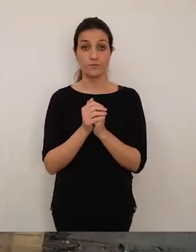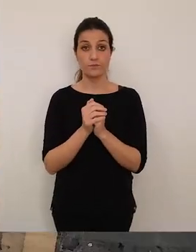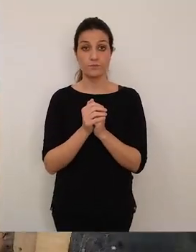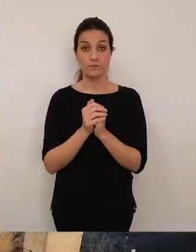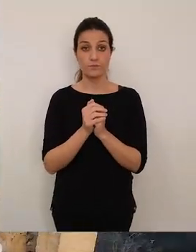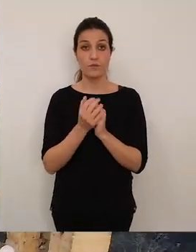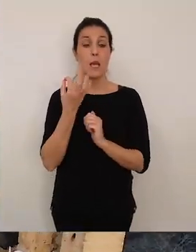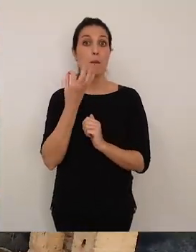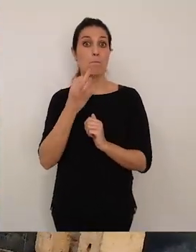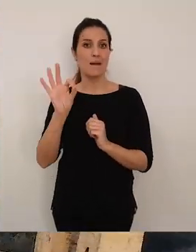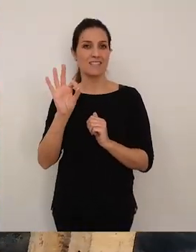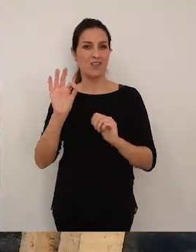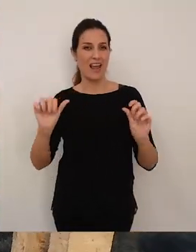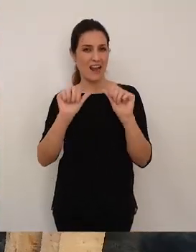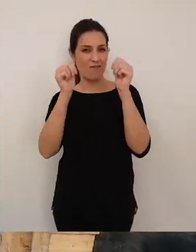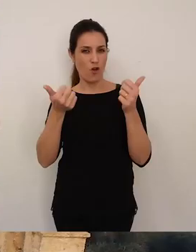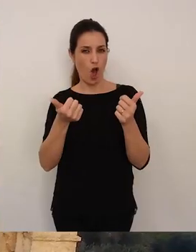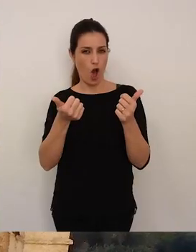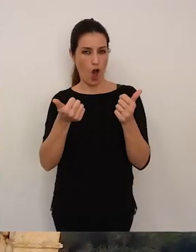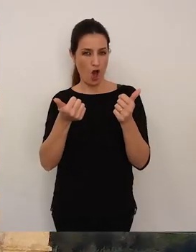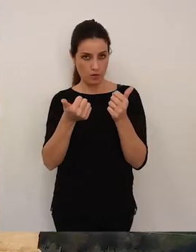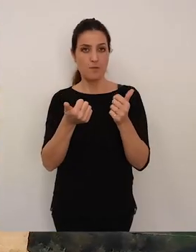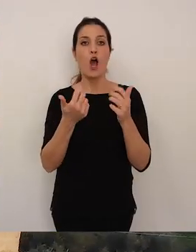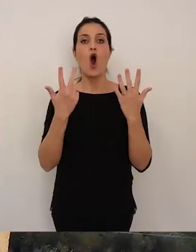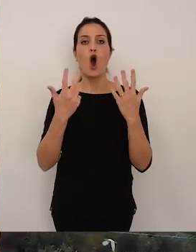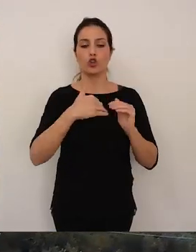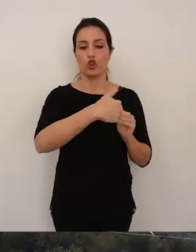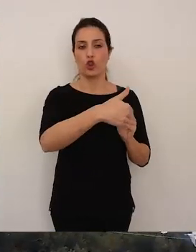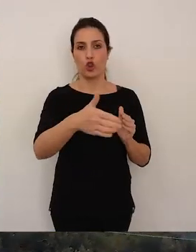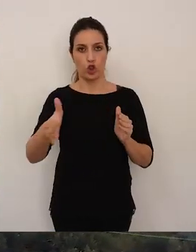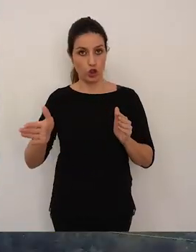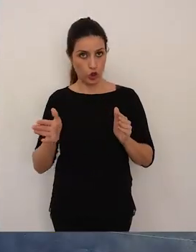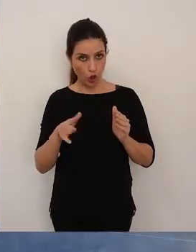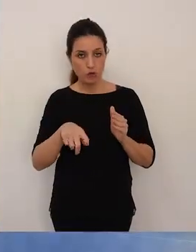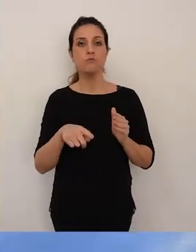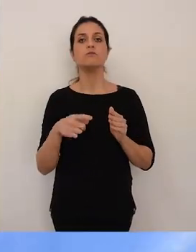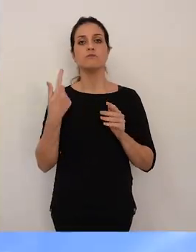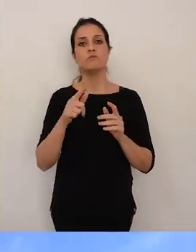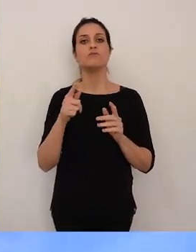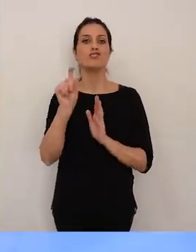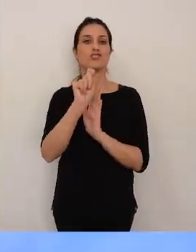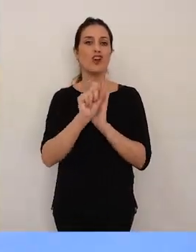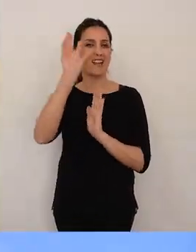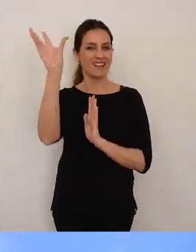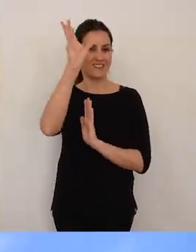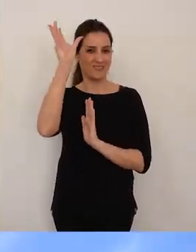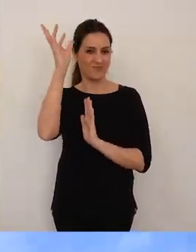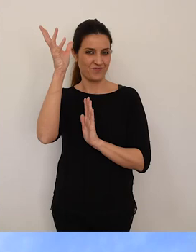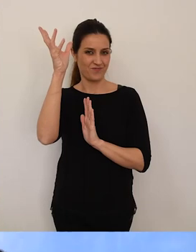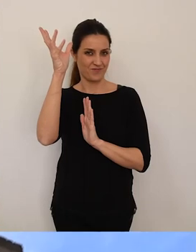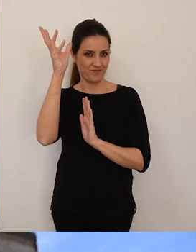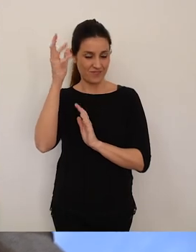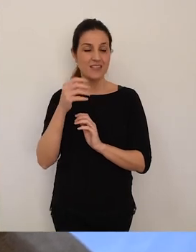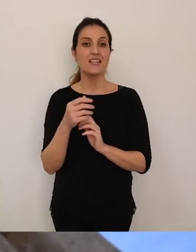La particolare architettura dalla forma ottagonale ha sicuramente influenzato il nascere di antiche leggende. Infatti, secondo